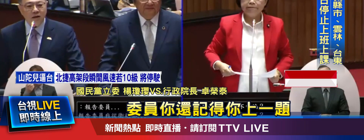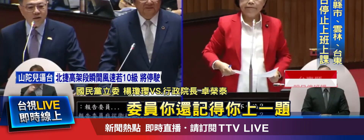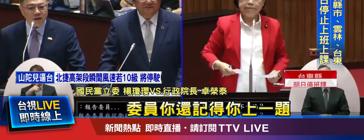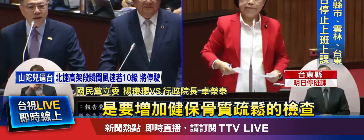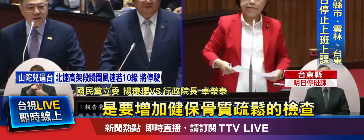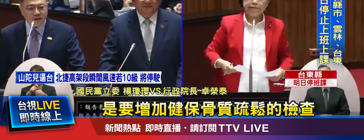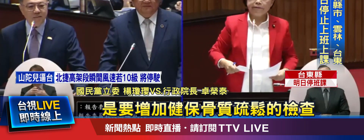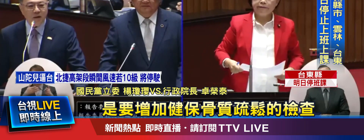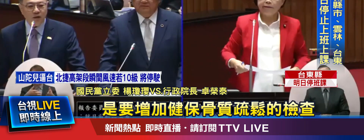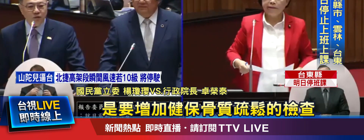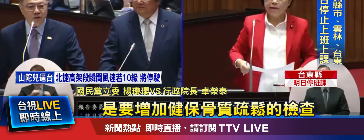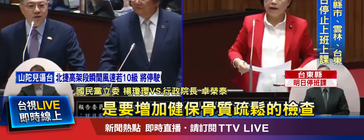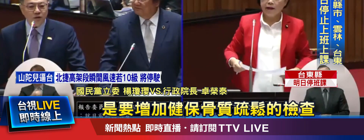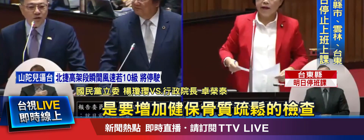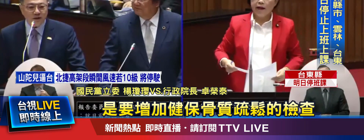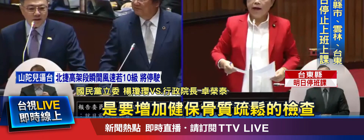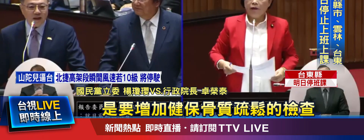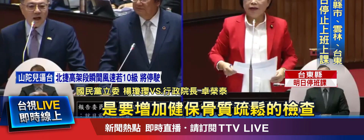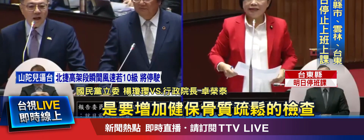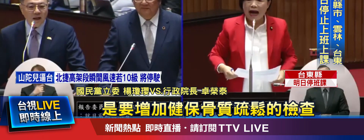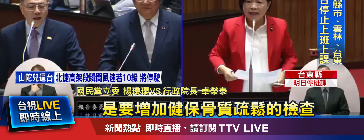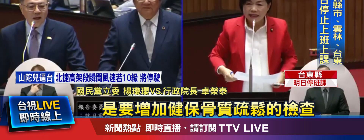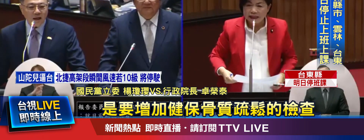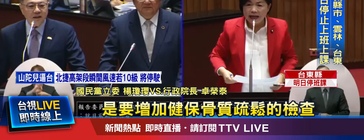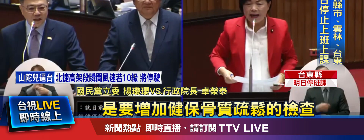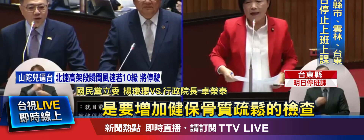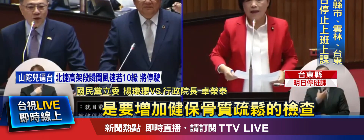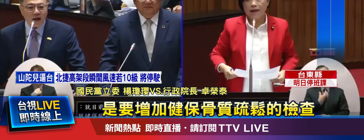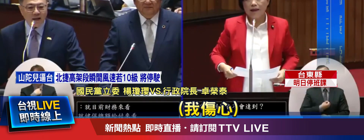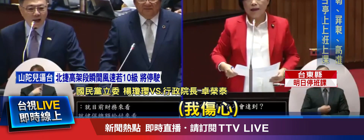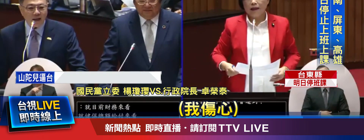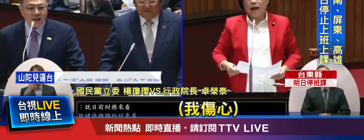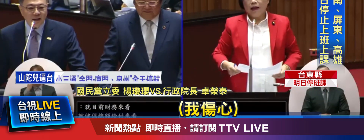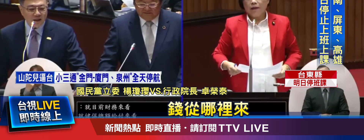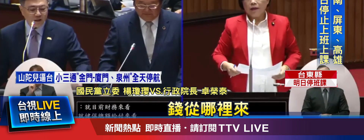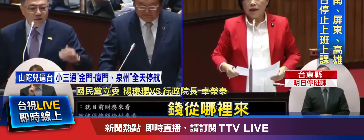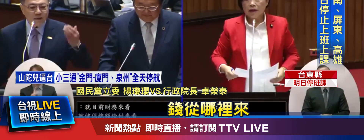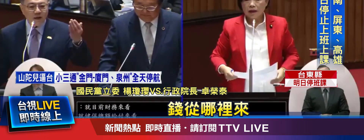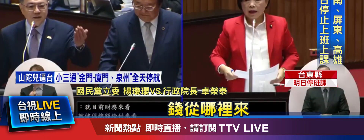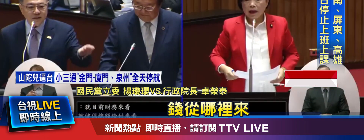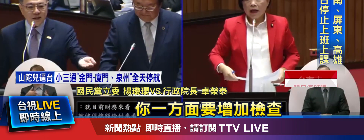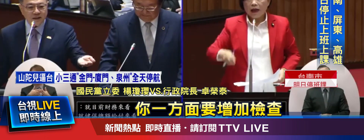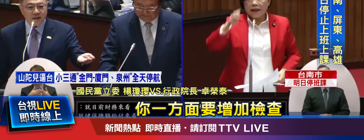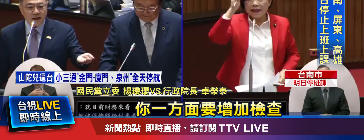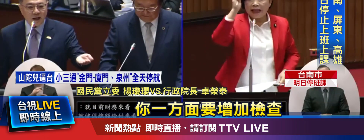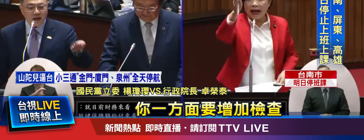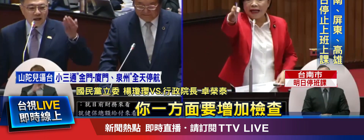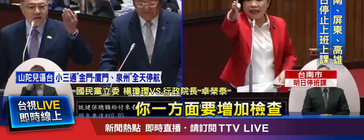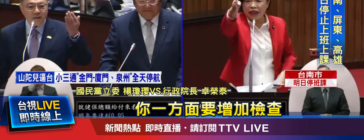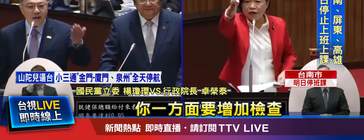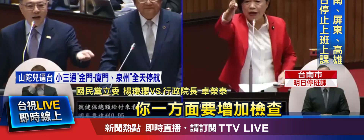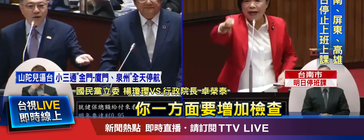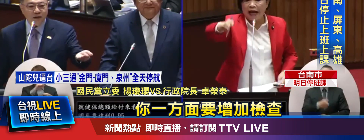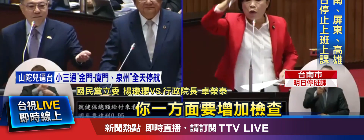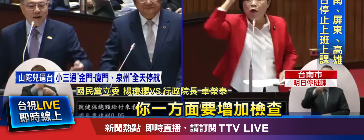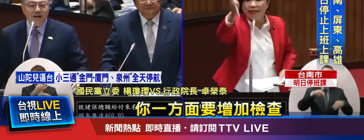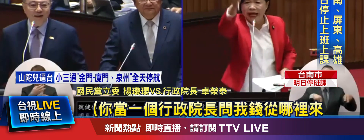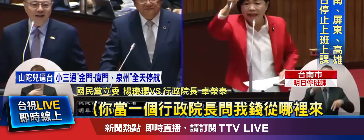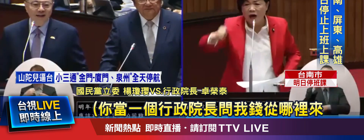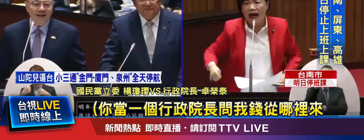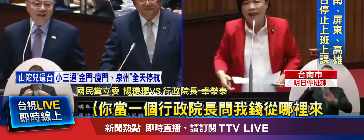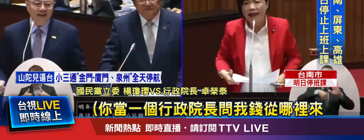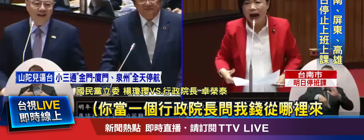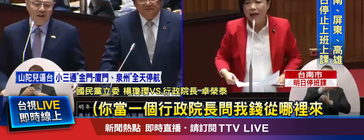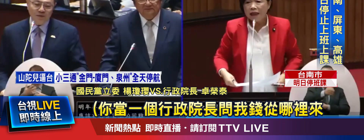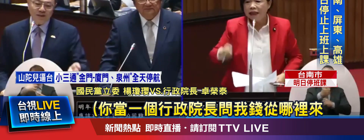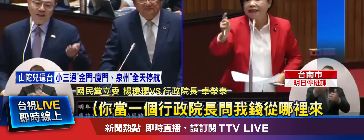上一题是要增加健保的骨质疏松的检查？ 我相信、啊、 那个钱从哪里来？你一方面要增加检查， 你当一个行政院长，我